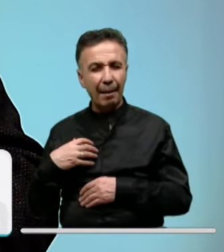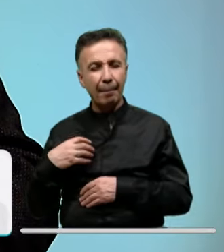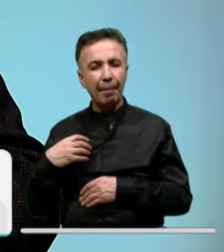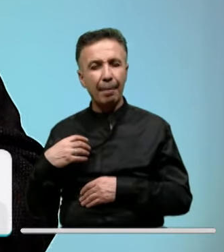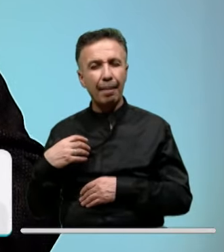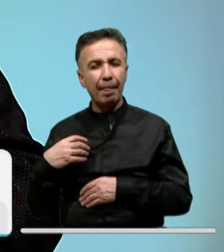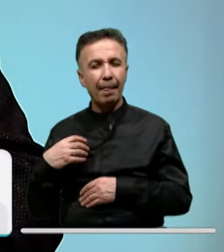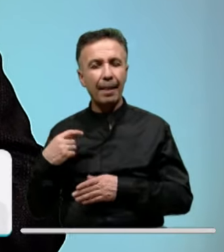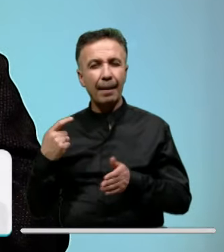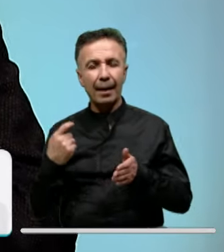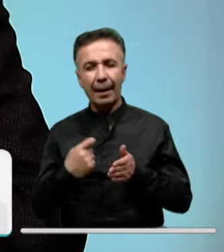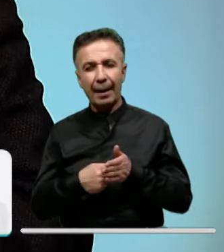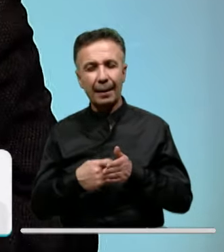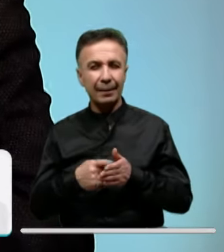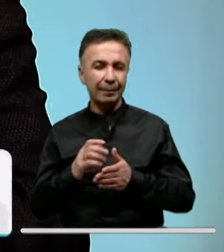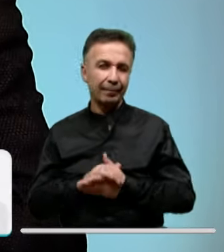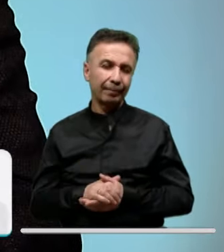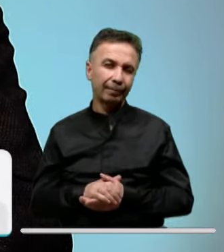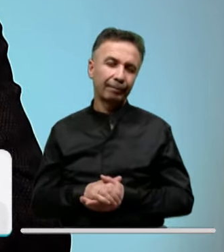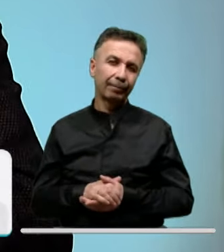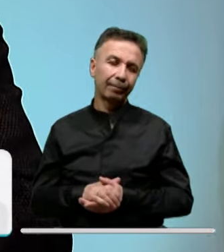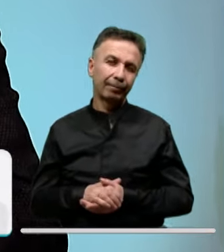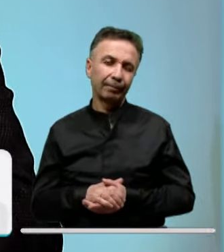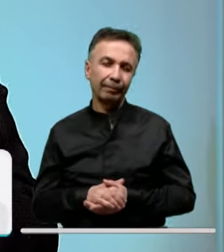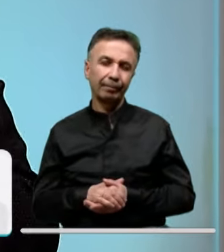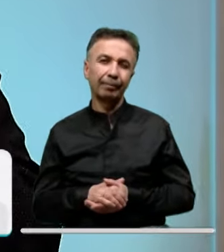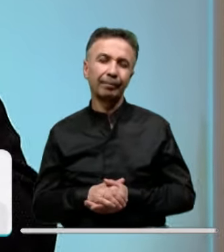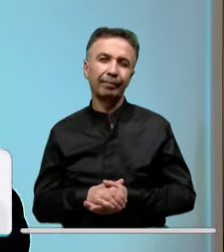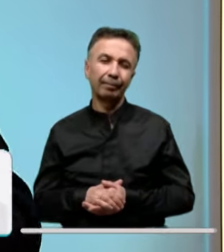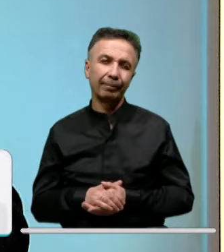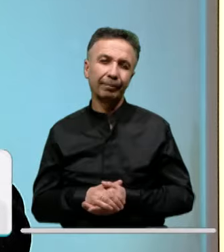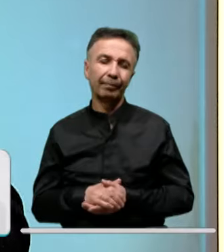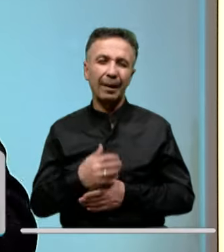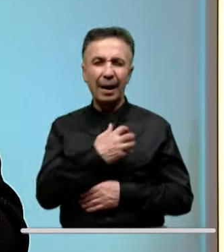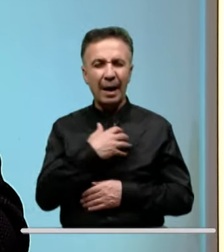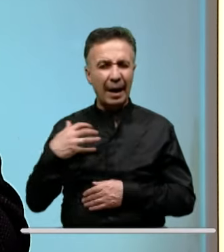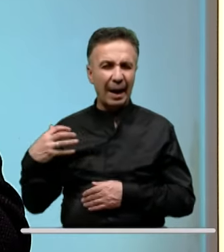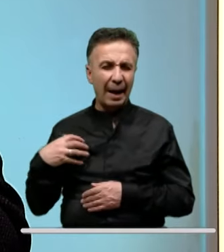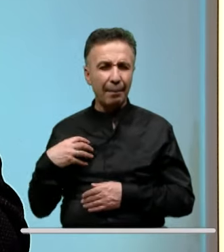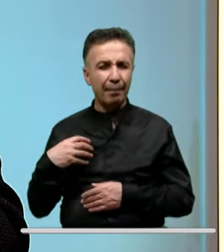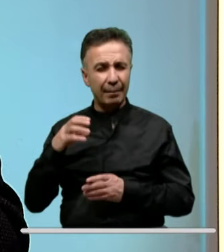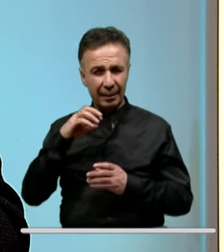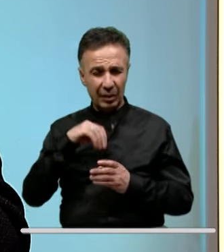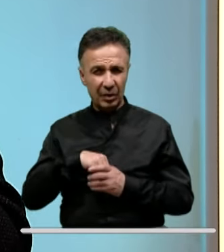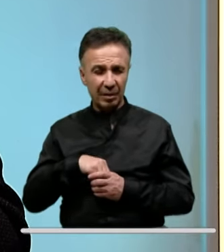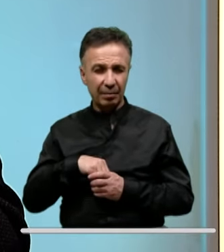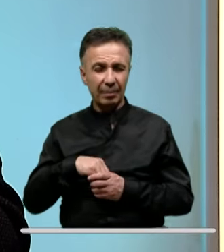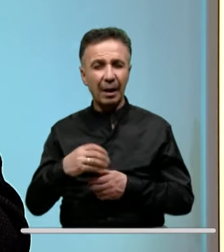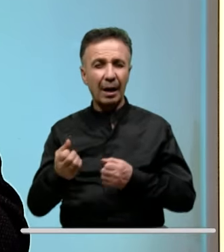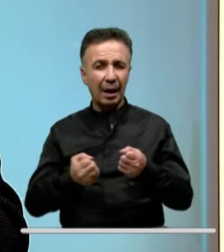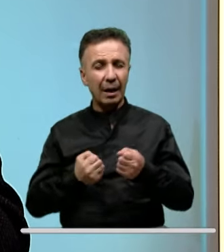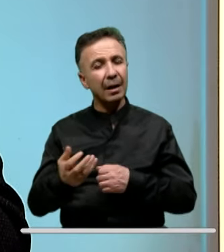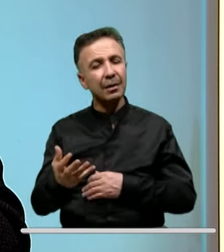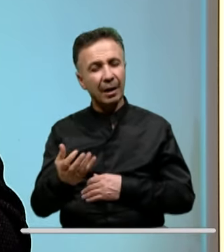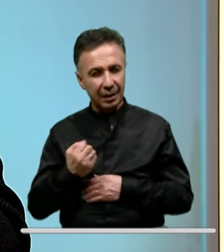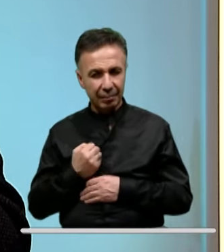Hayır bu soruyu yani bu seyircimizin sorusu değil. Ben bağımsız başka bir şey soruyorum. Yeni bir soru. Diyor ki annemin adına efendim ne yaptık? Aracı aldık.